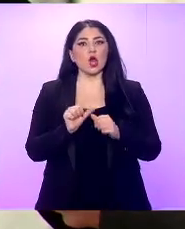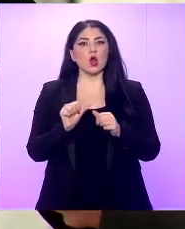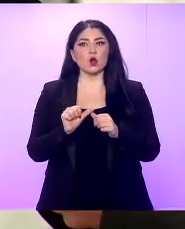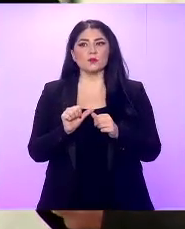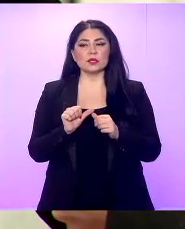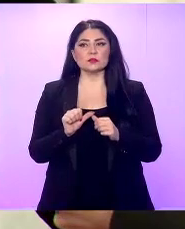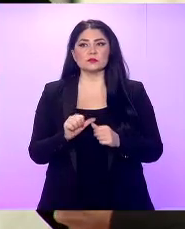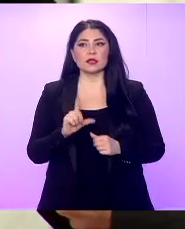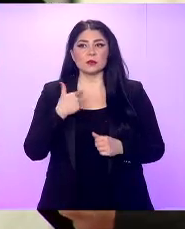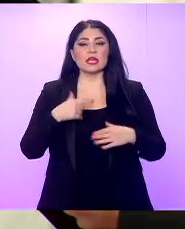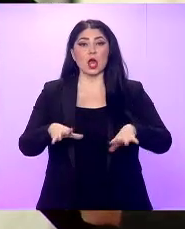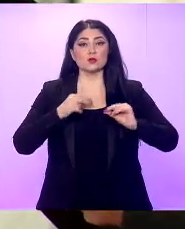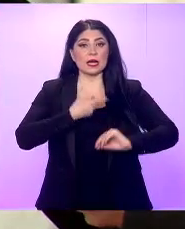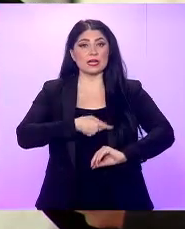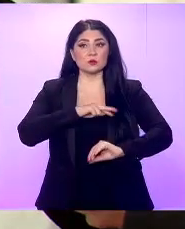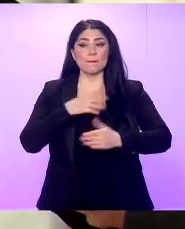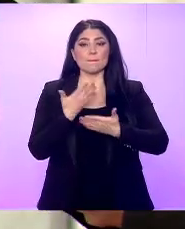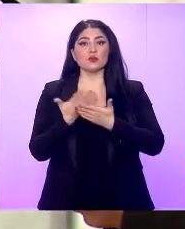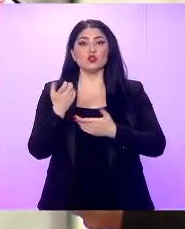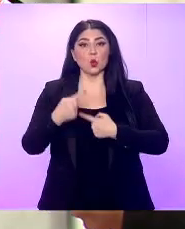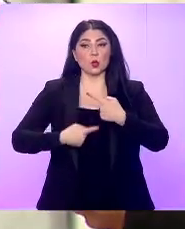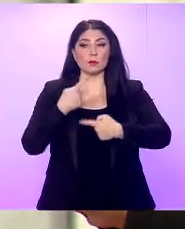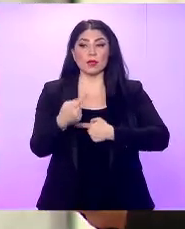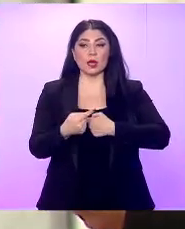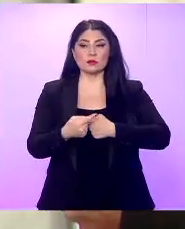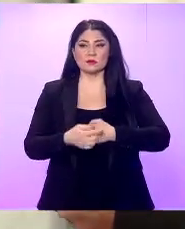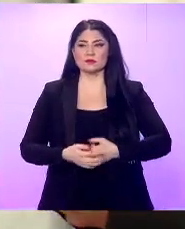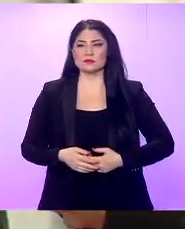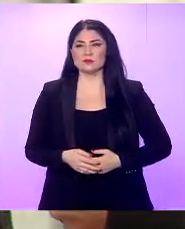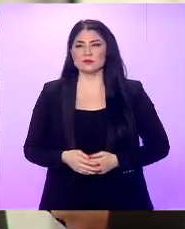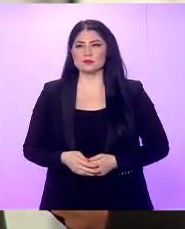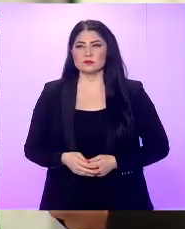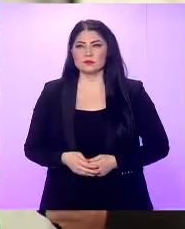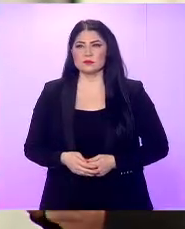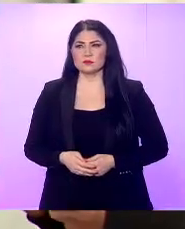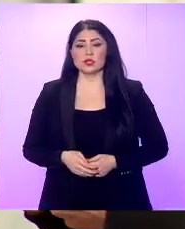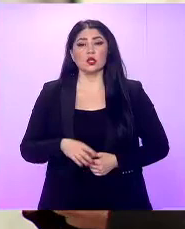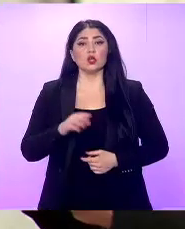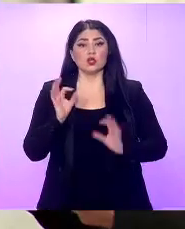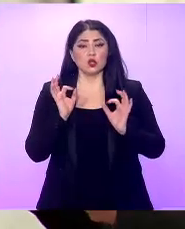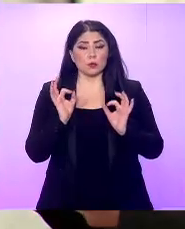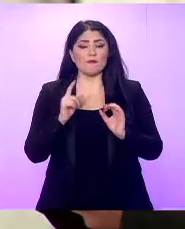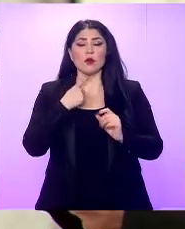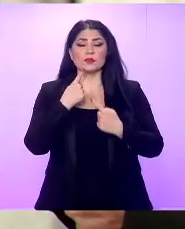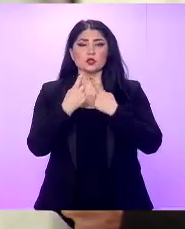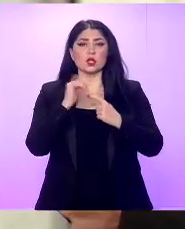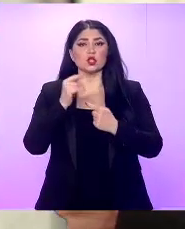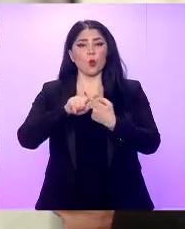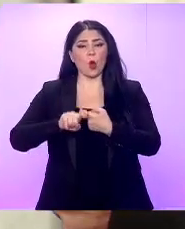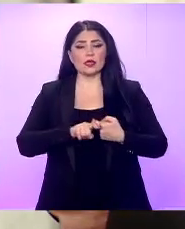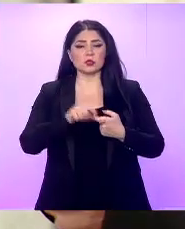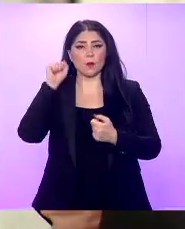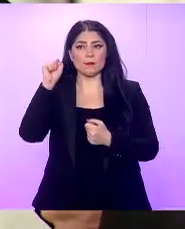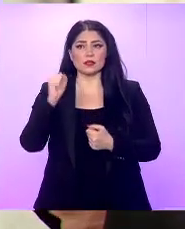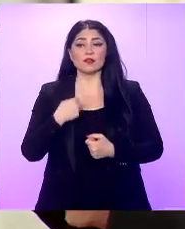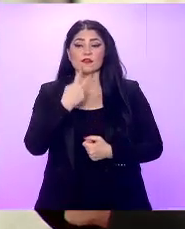asumăm răspunderea pentru ceea ce urmează. Eu vă spun, da, bineînțeles că vom discuta și în coaliție, vreau să văd ce